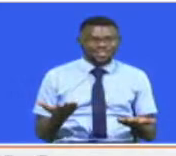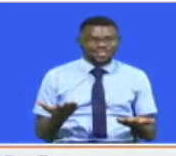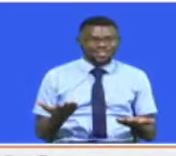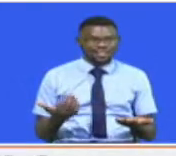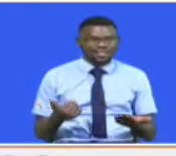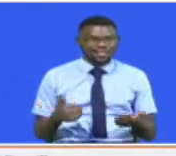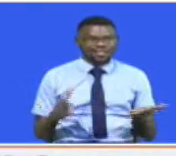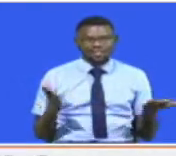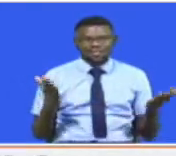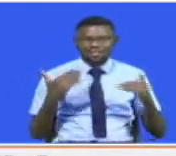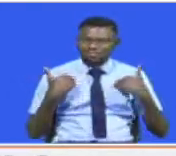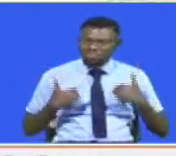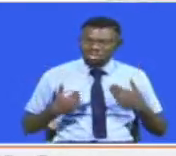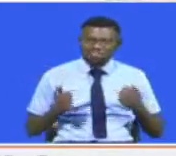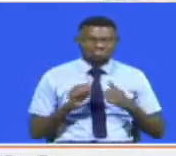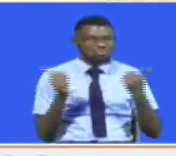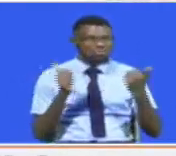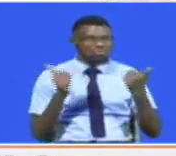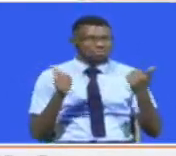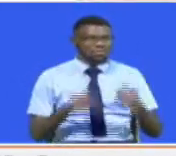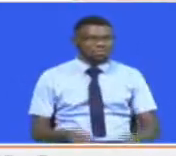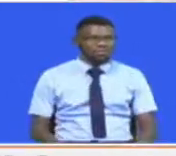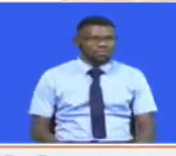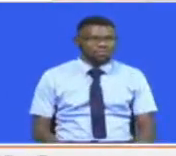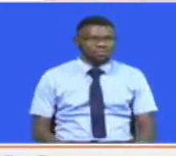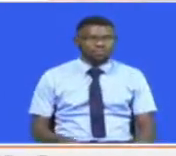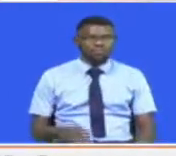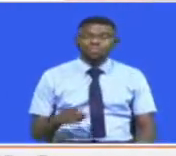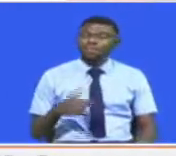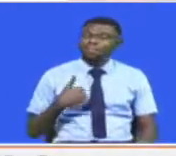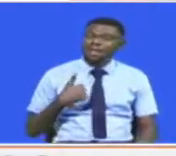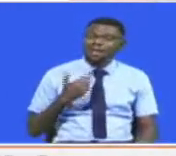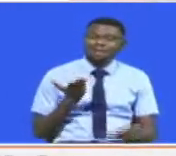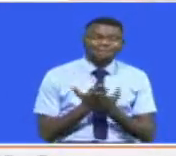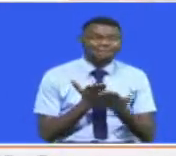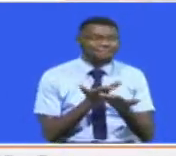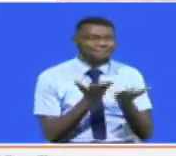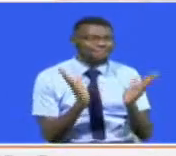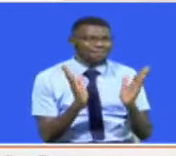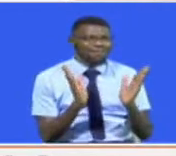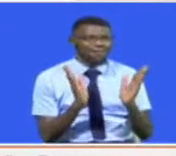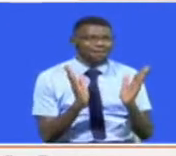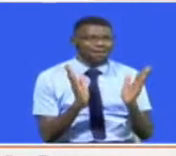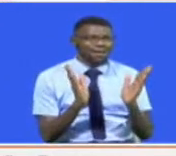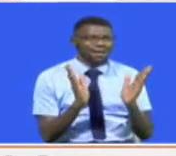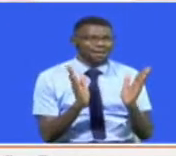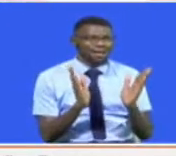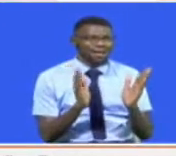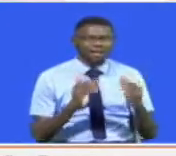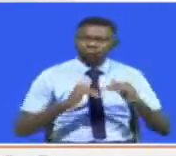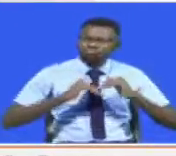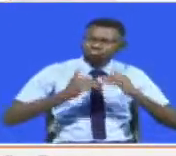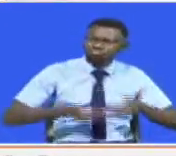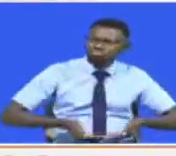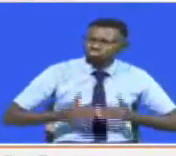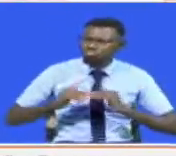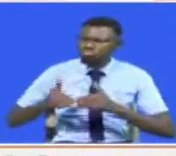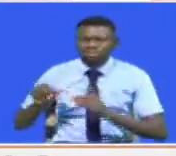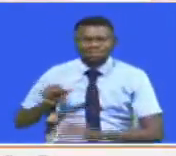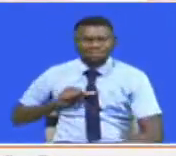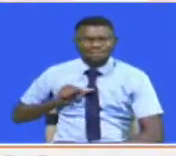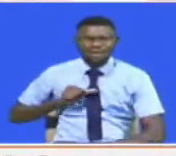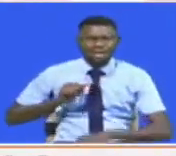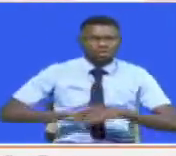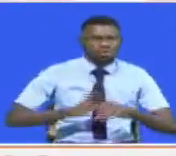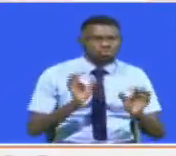mwili ni mzuri tu? Beka tongei, nataka kuomba to stop hiyo kitu ya pregnancy ya wasichana, wasichana